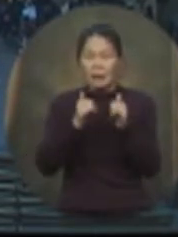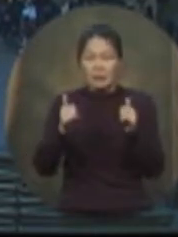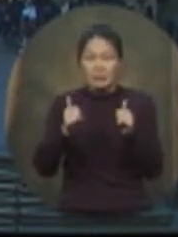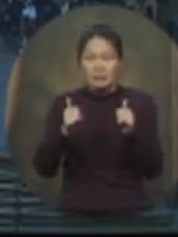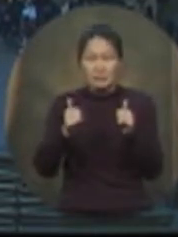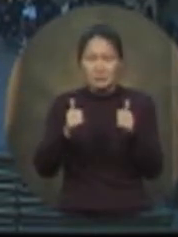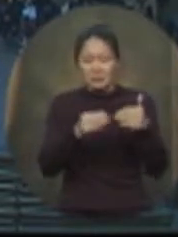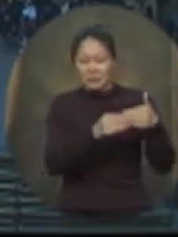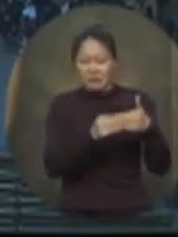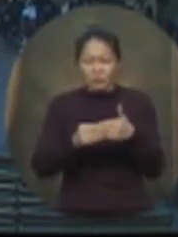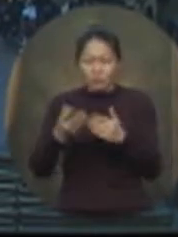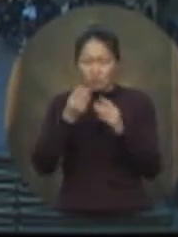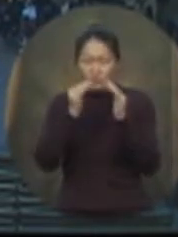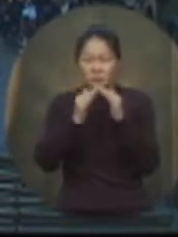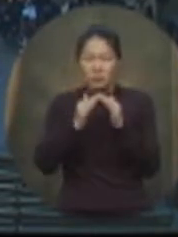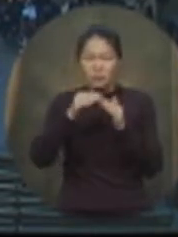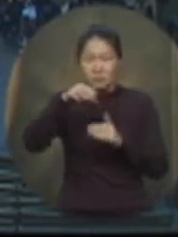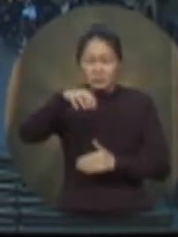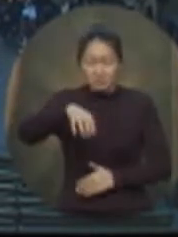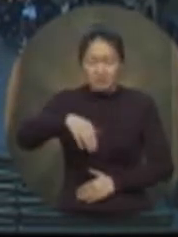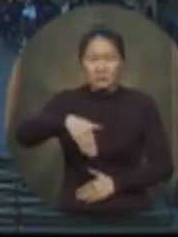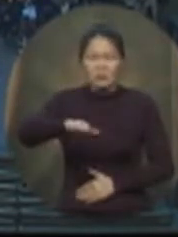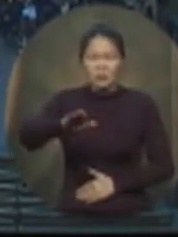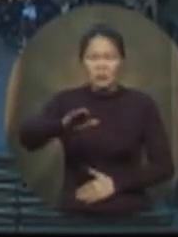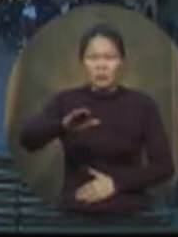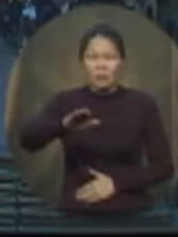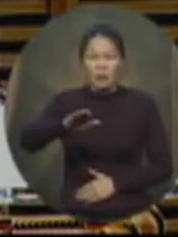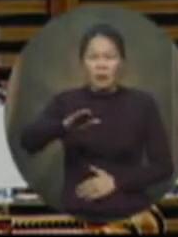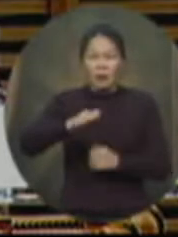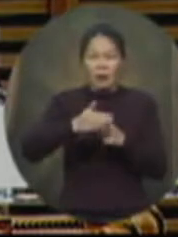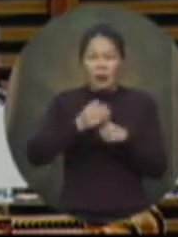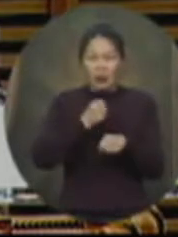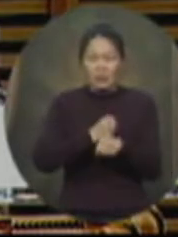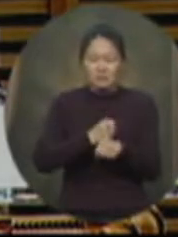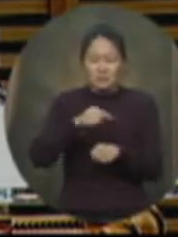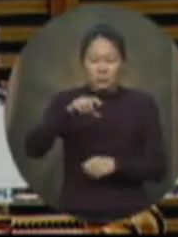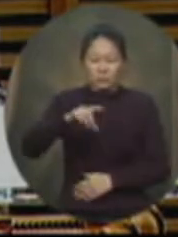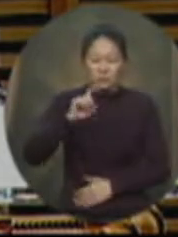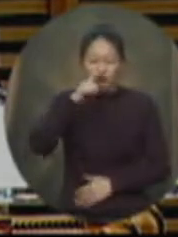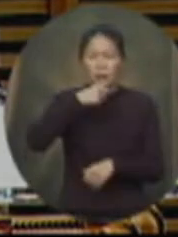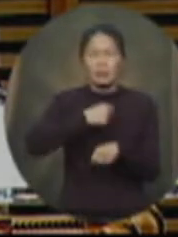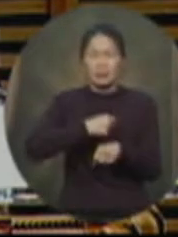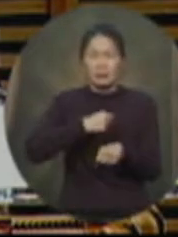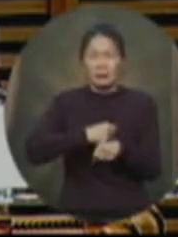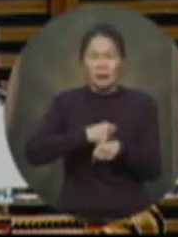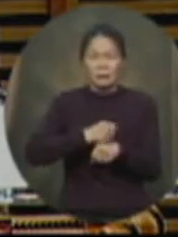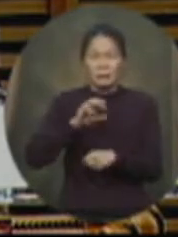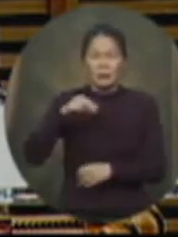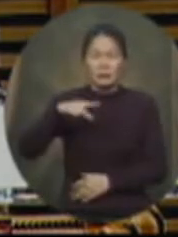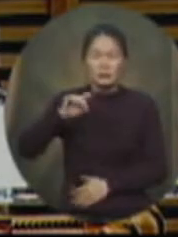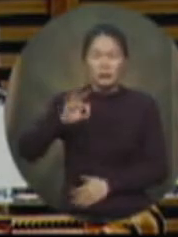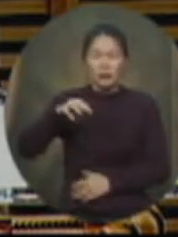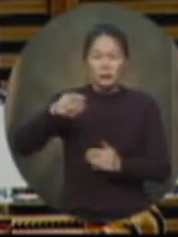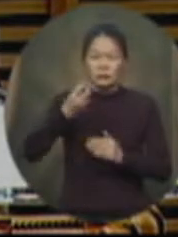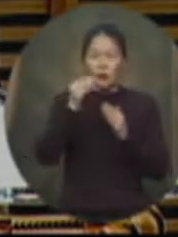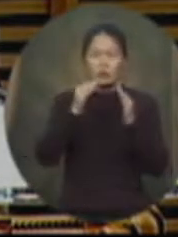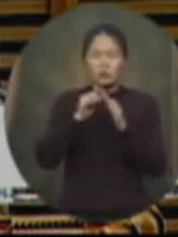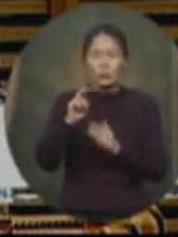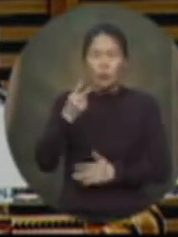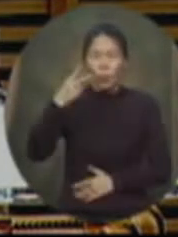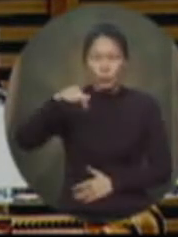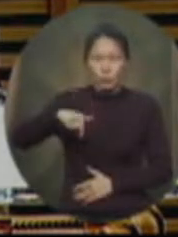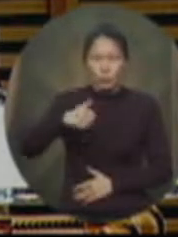더럽혔다 성전 모두 국제 에 해당이 됩니다 30일째 대범 n 그들이 그를 죽이려고 할